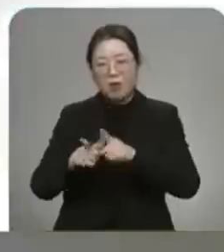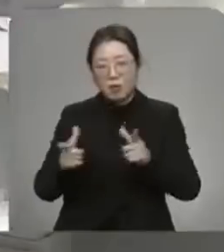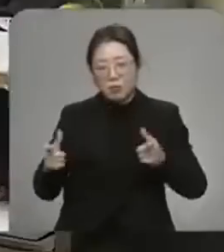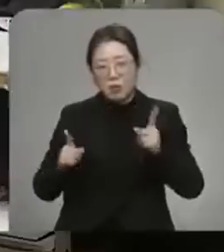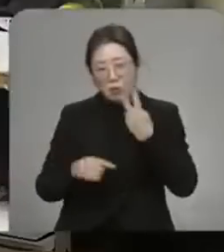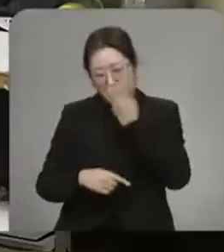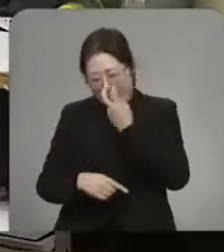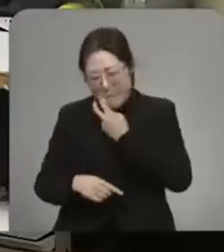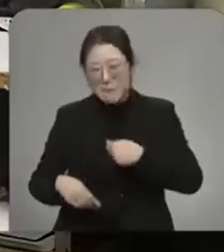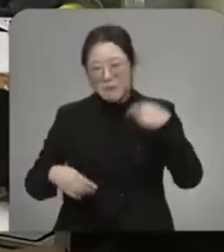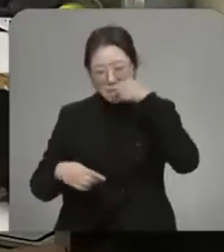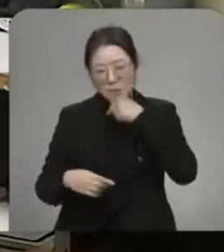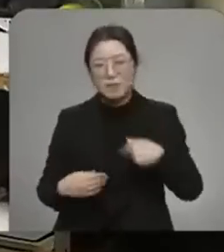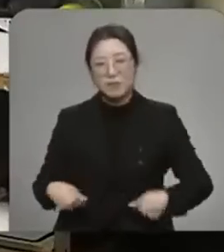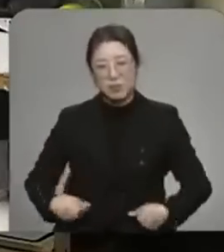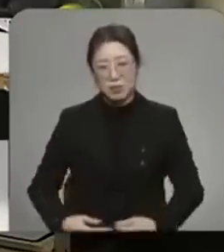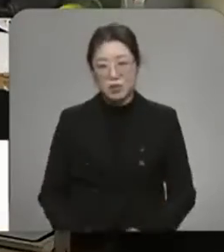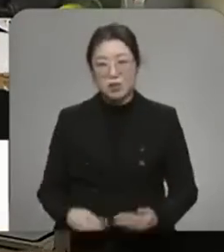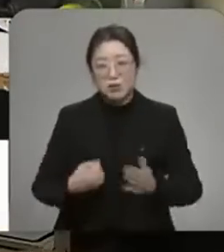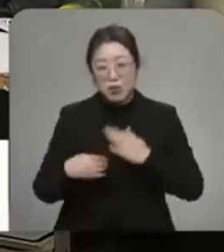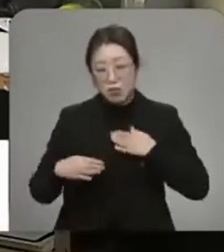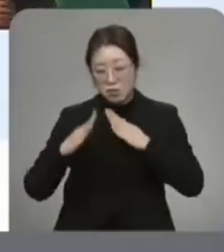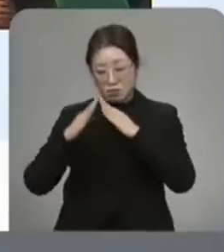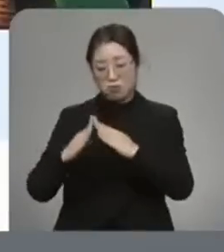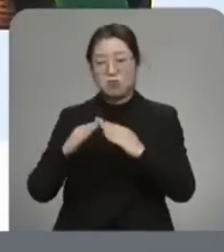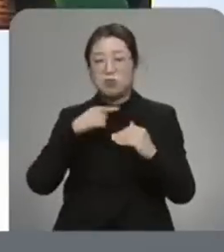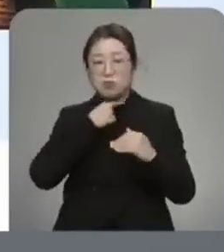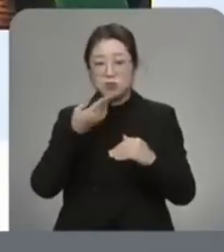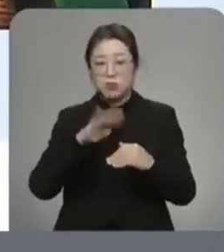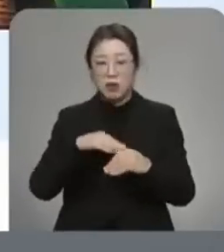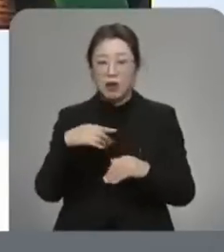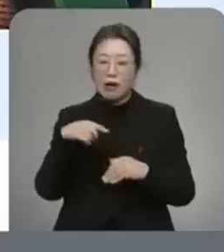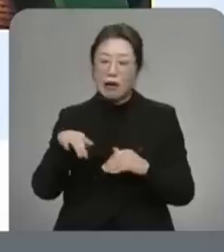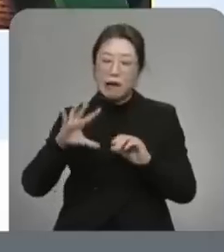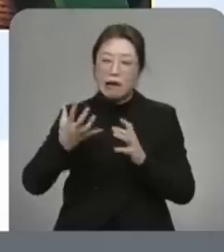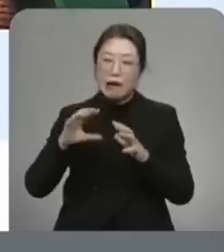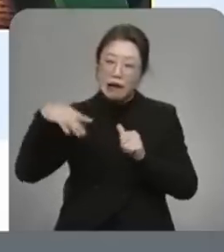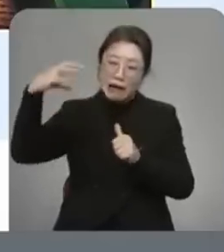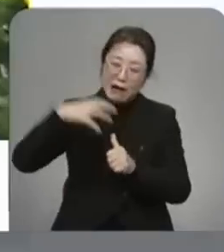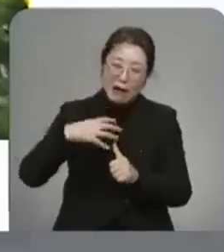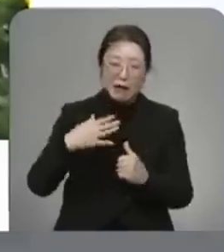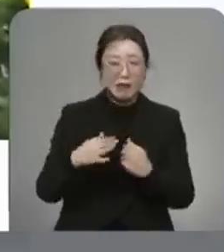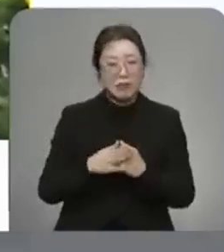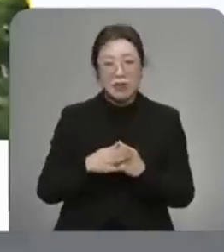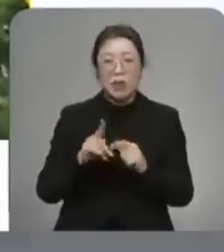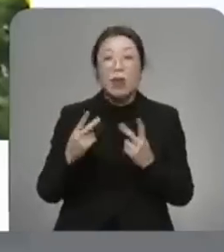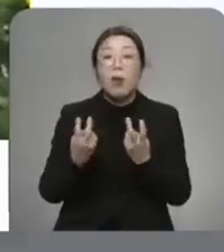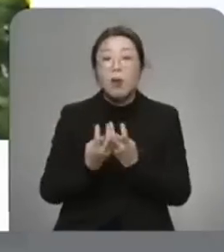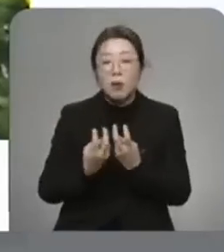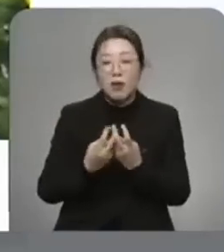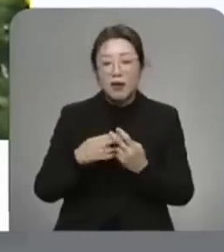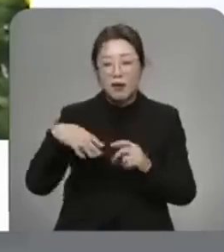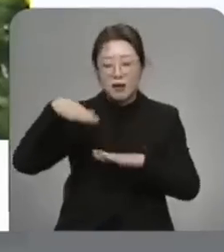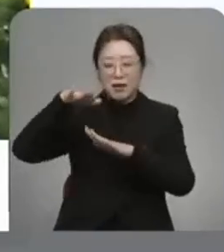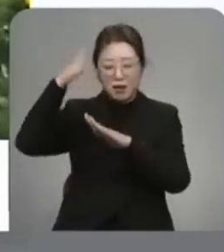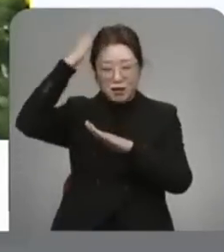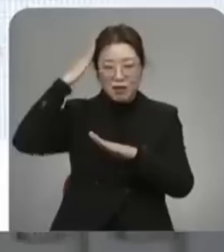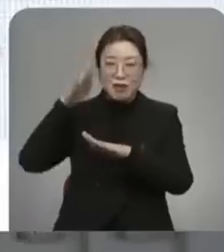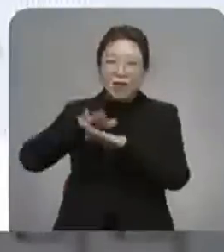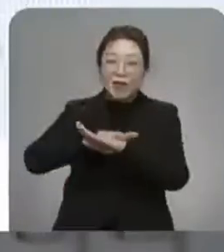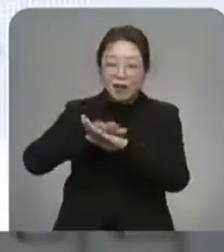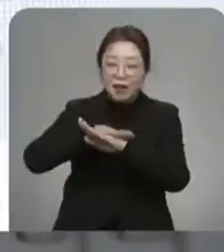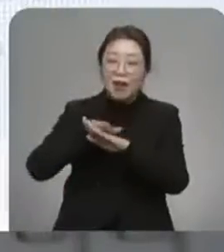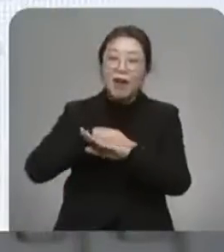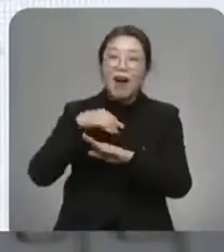합니다. 이러다 보니 지붕을 설치하고 싶은데 까다로운 규제는 피하고 싶다면 지붕처럼 생긴 태양광 패널을